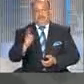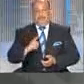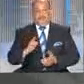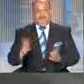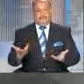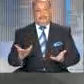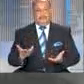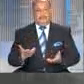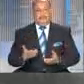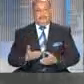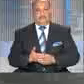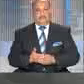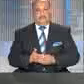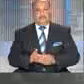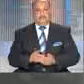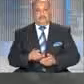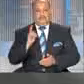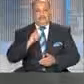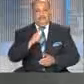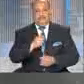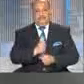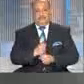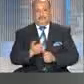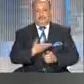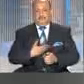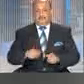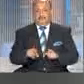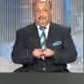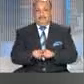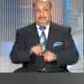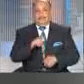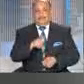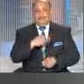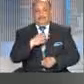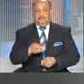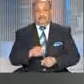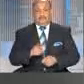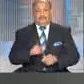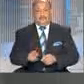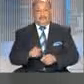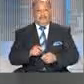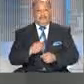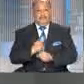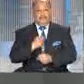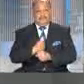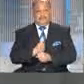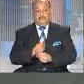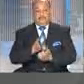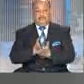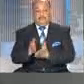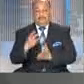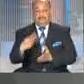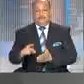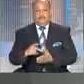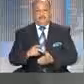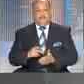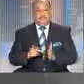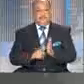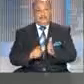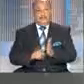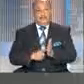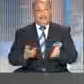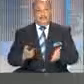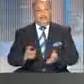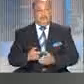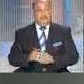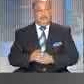لاباس علينا نخرجوا في الليل في النهار عادي، المرأة تدور في أي وقت. تو أختي نخاف، إني مرأة إني نخاف على روحي، في كل دقيقة خاف على